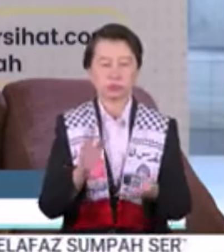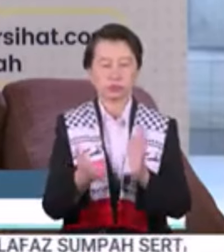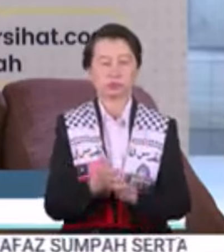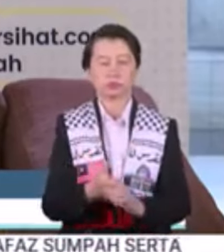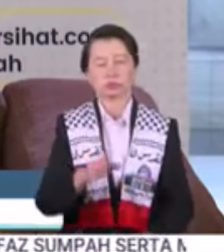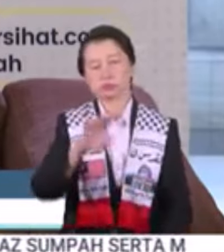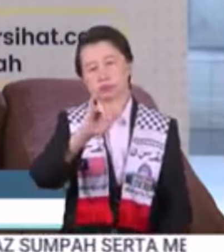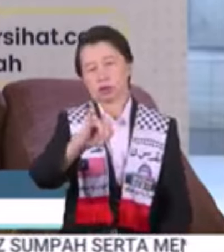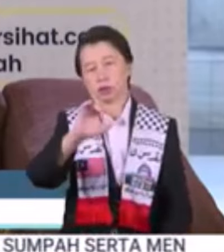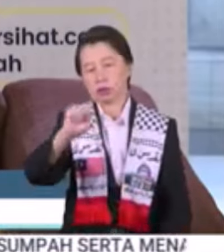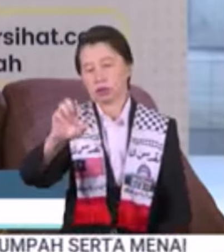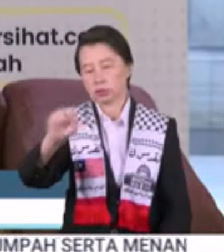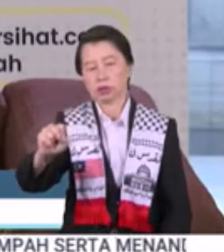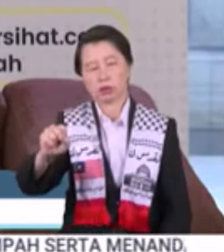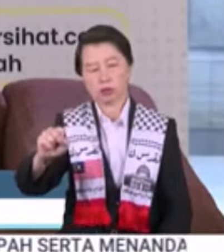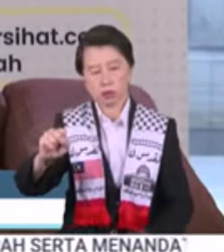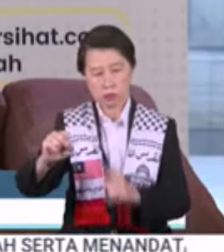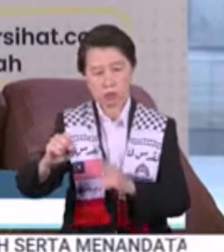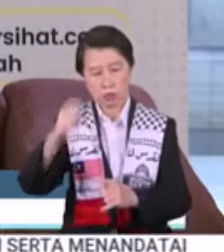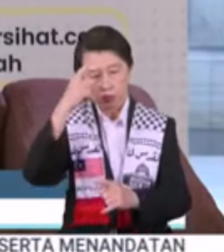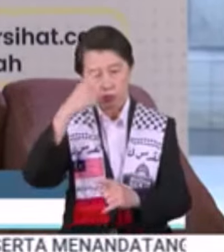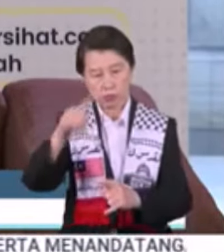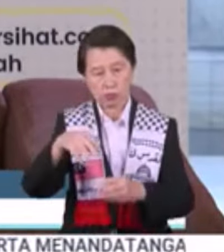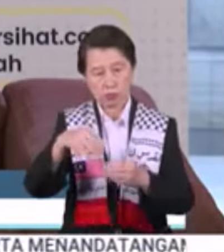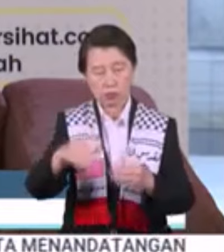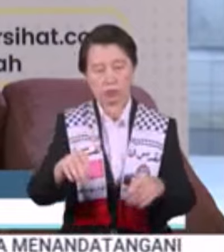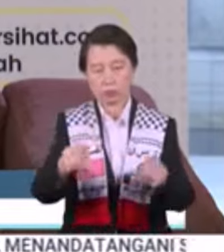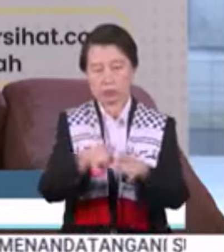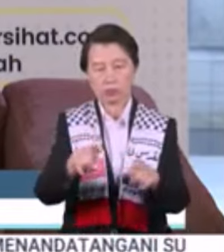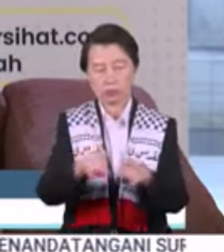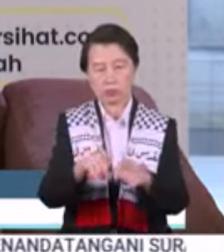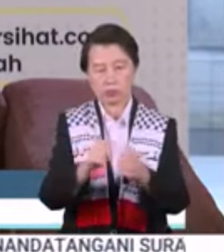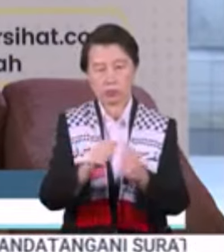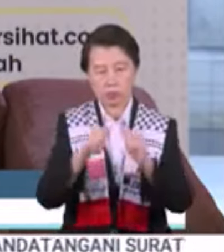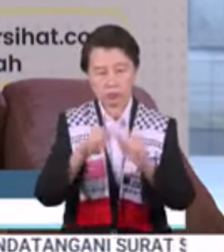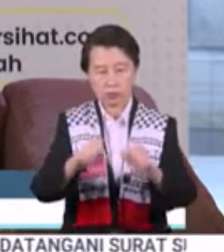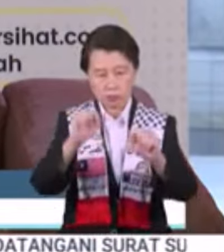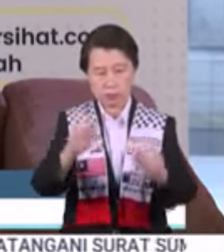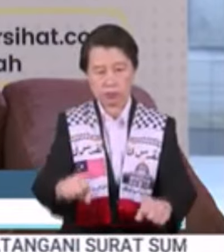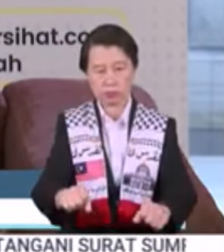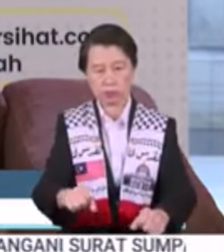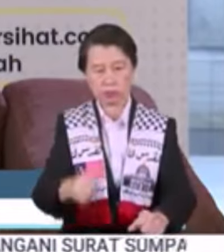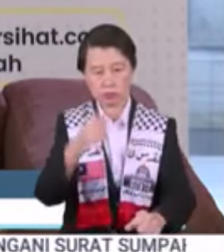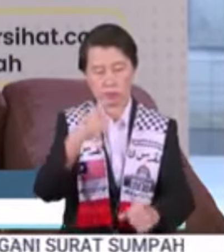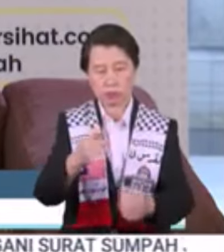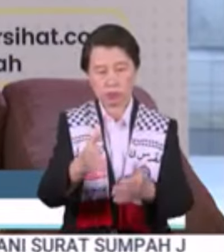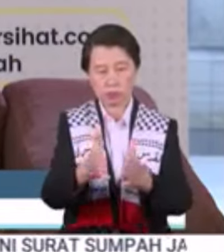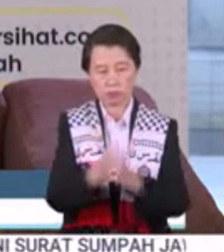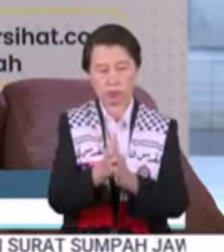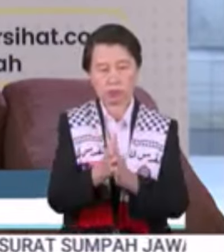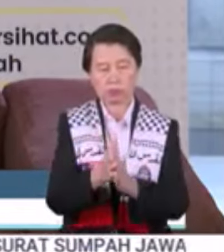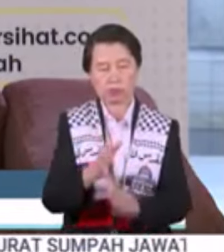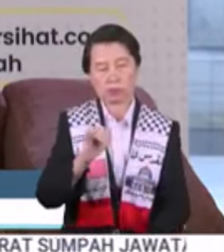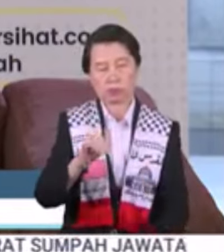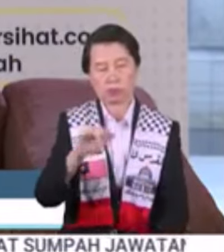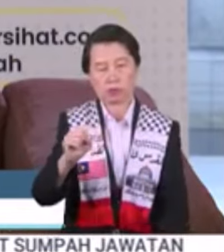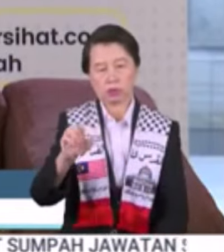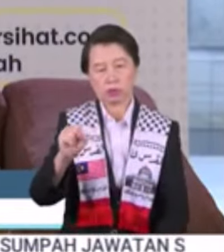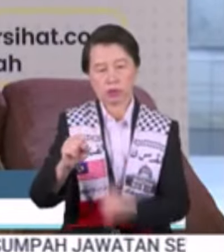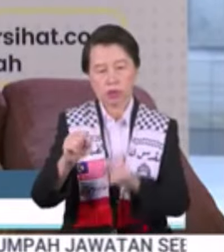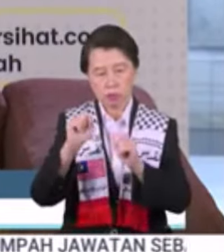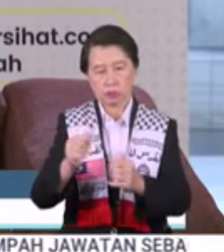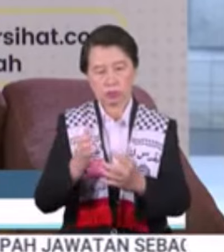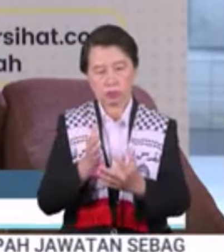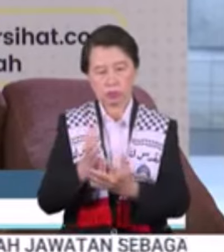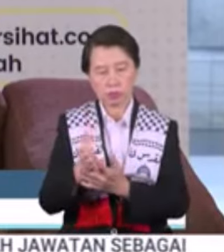ISS yang sekiranya masih dalam pendapatan yang sama, masih layak untuk memohon kad ISS ini, boleh